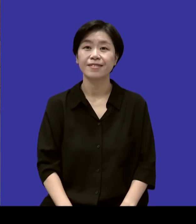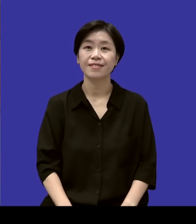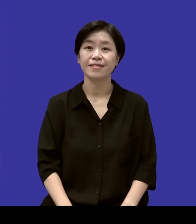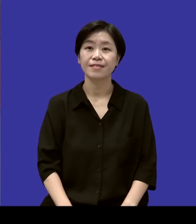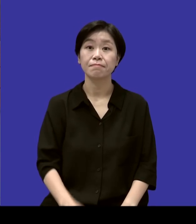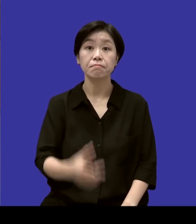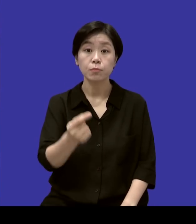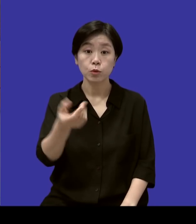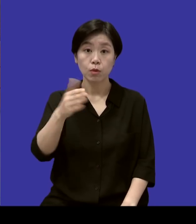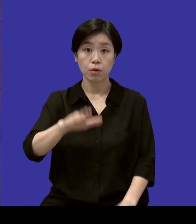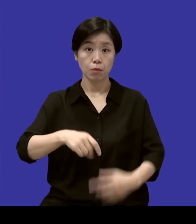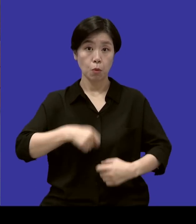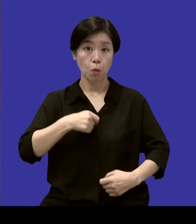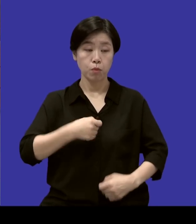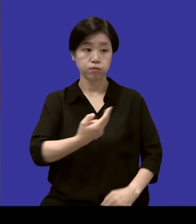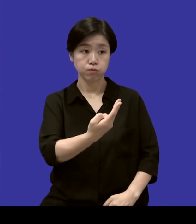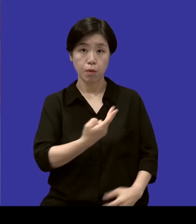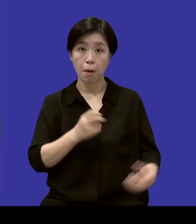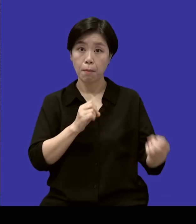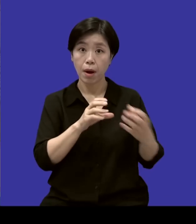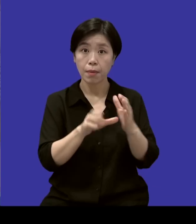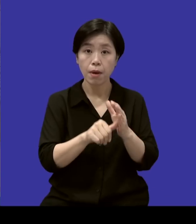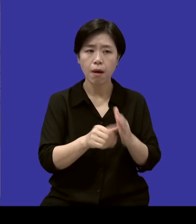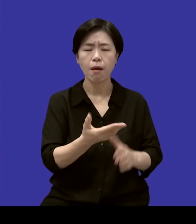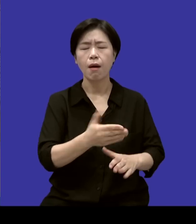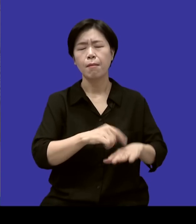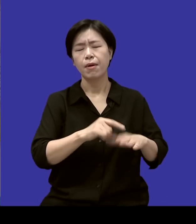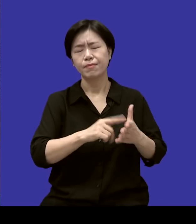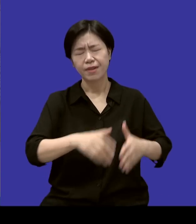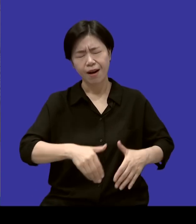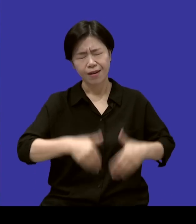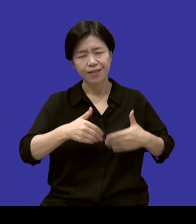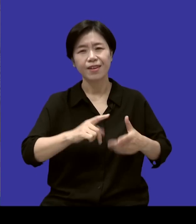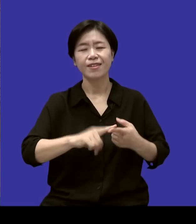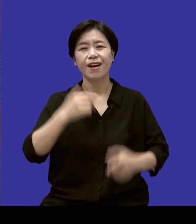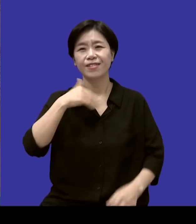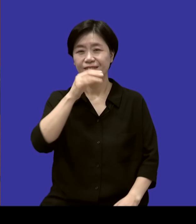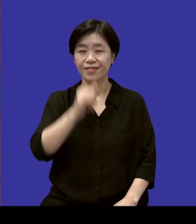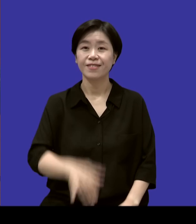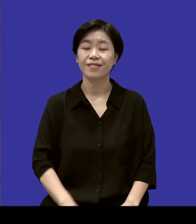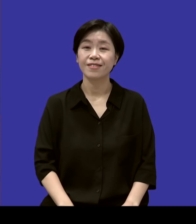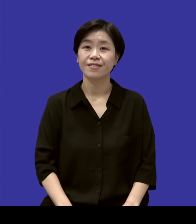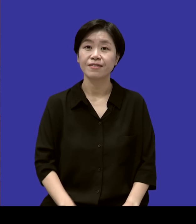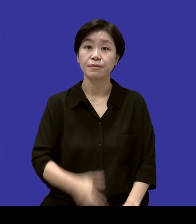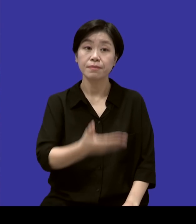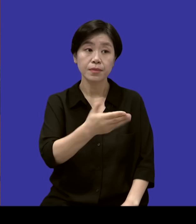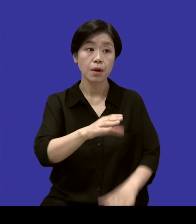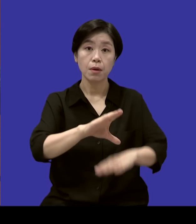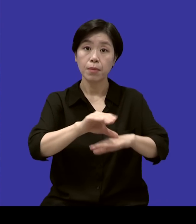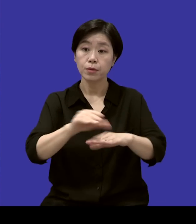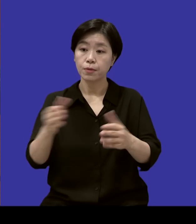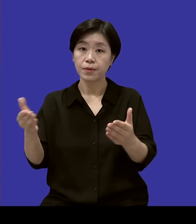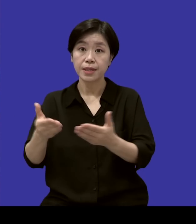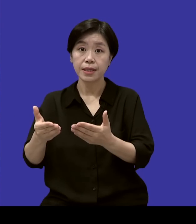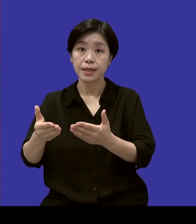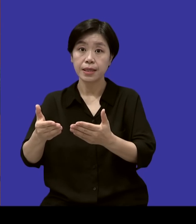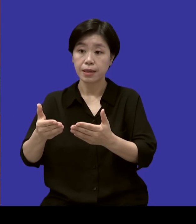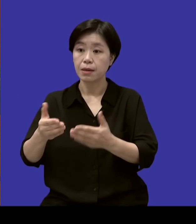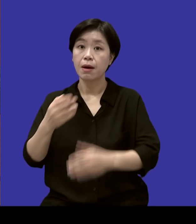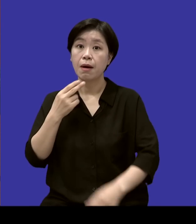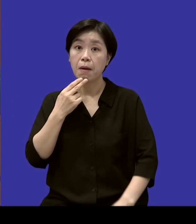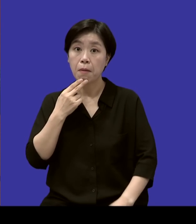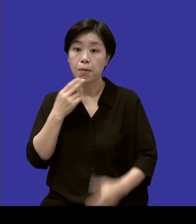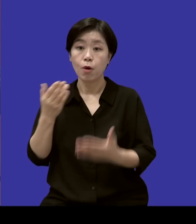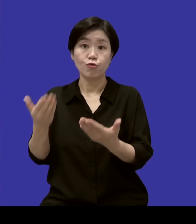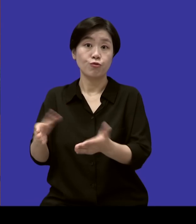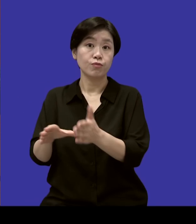이렇게 대화를 나눠보면 알겠지만 너무나 따뜻하시고 맞아. 포근하시고 아니 방송이 없는 시간에도 제가 오늘